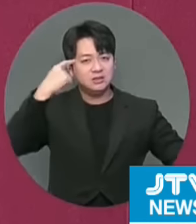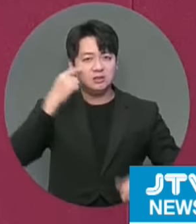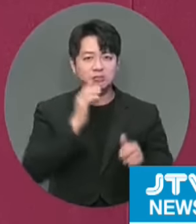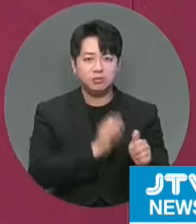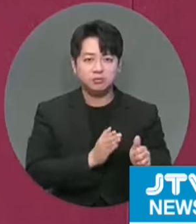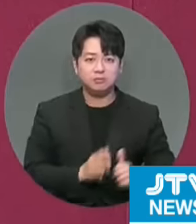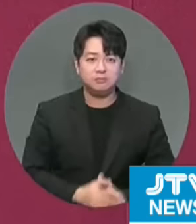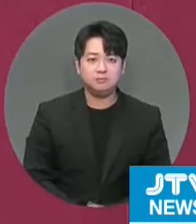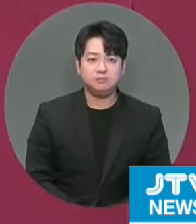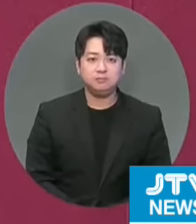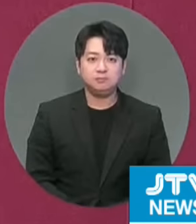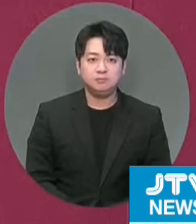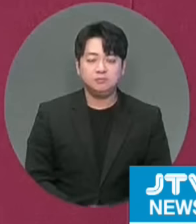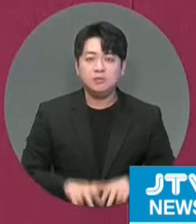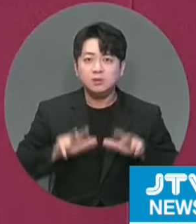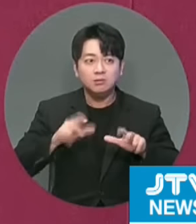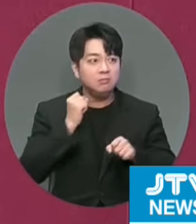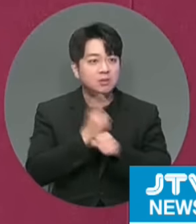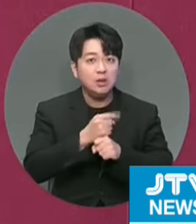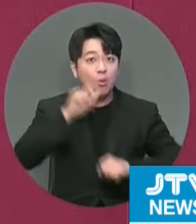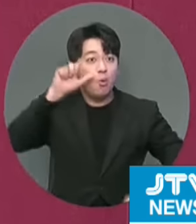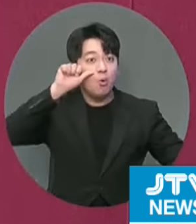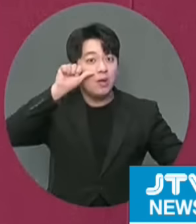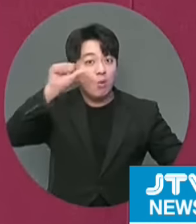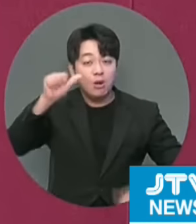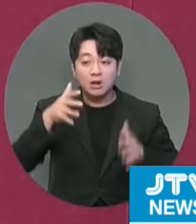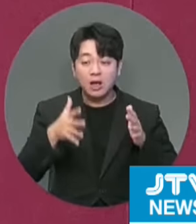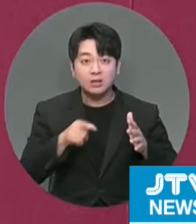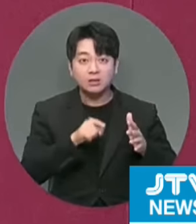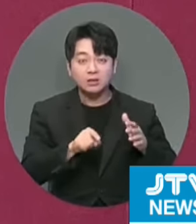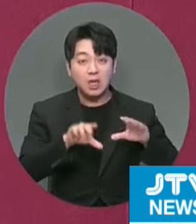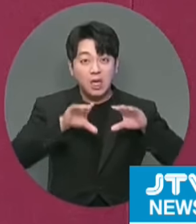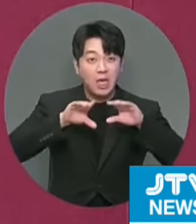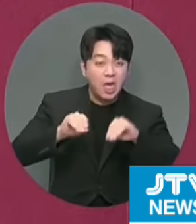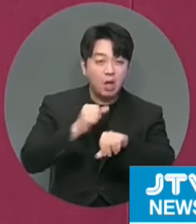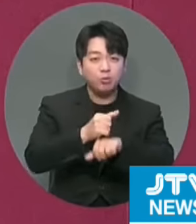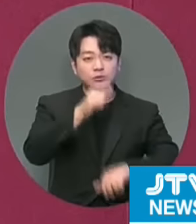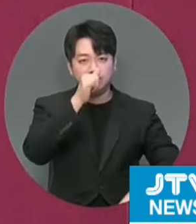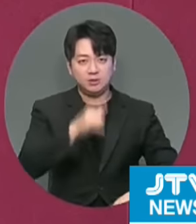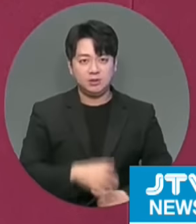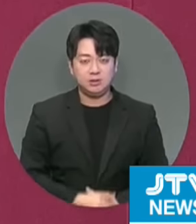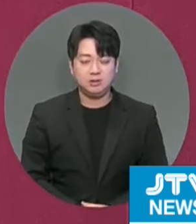벌써 5개월째입니다. 지난 6월에 개원한 후에